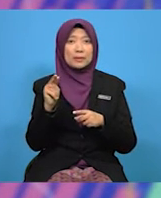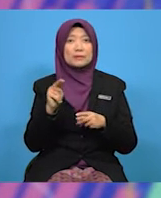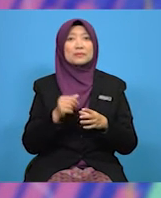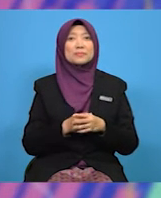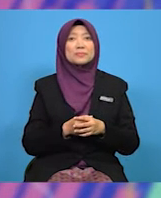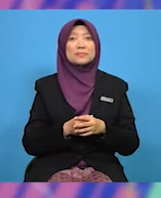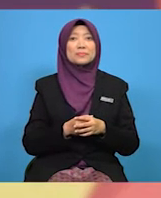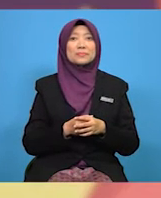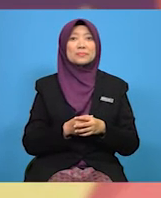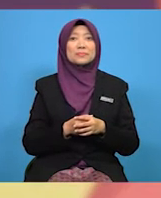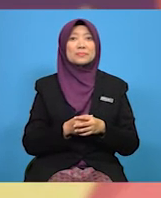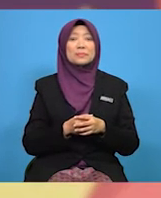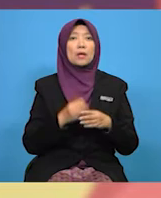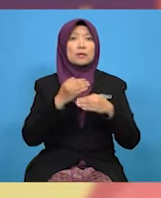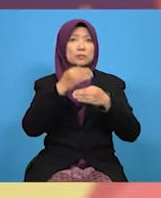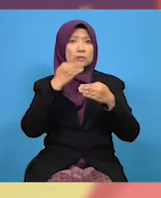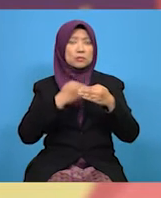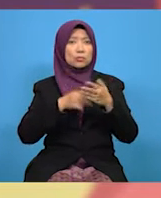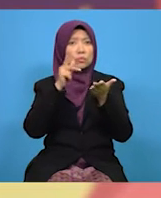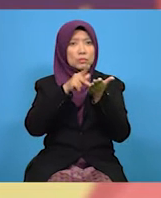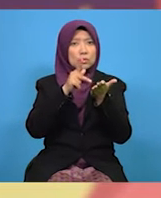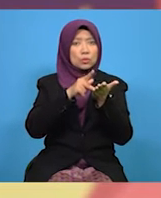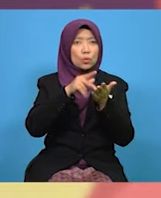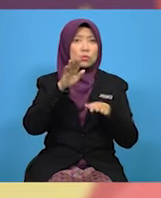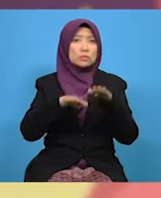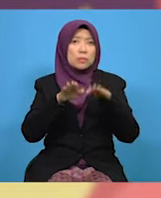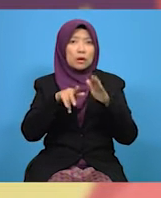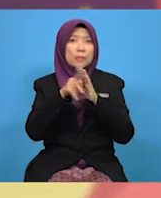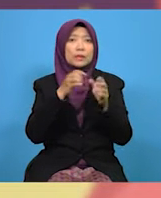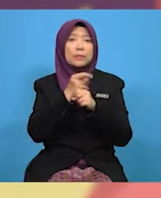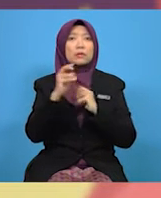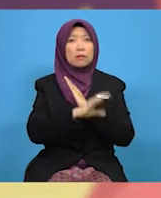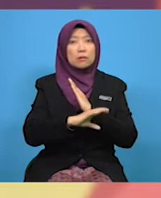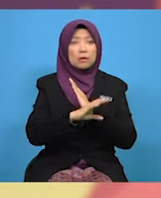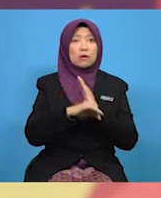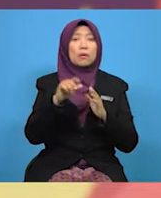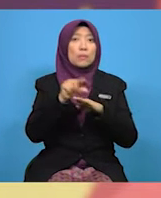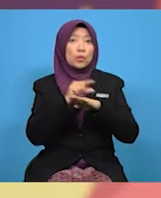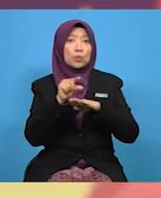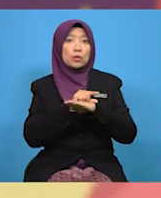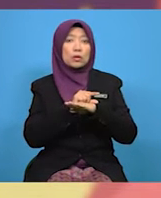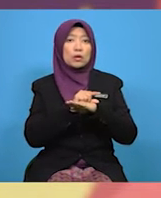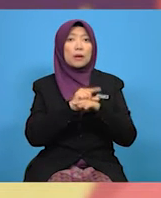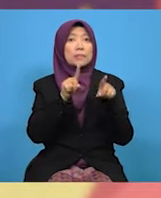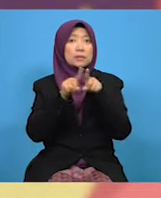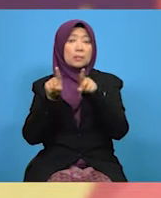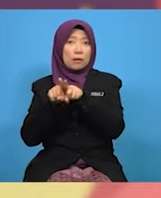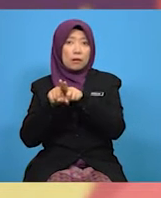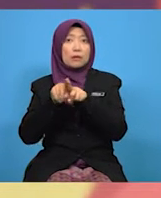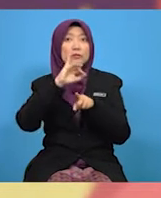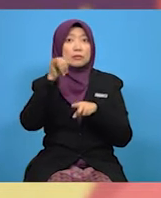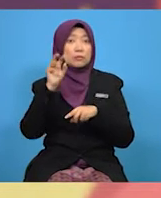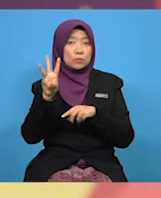jawabannya sebelum kita hitung keseimbangan pendapatan negara menggunakan persamaan